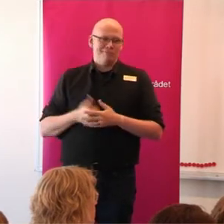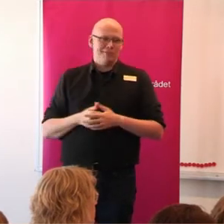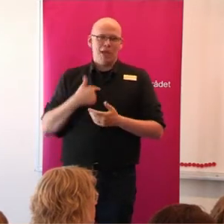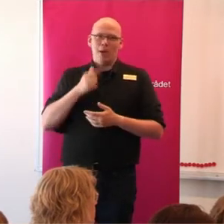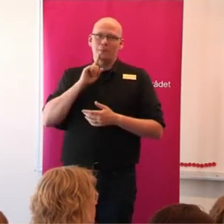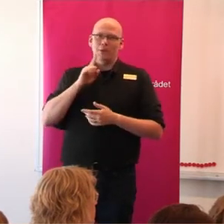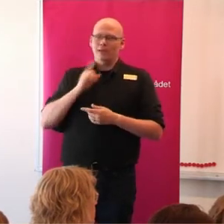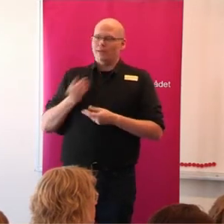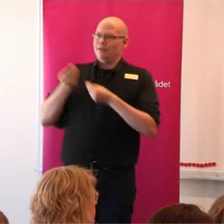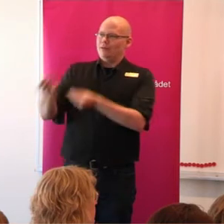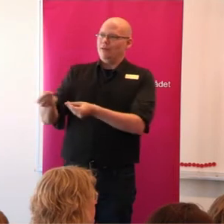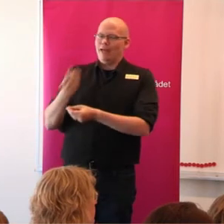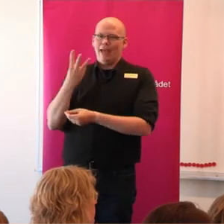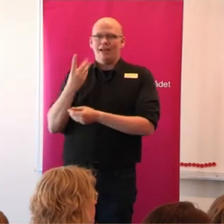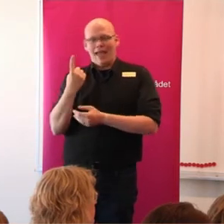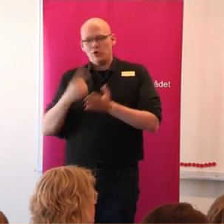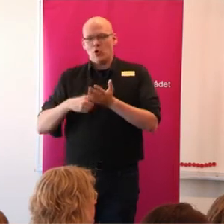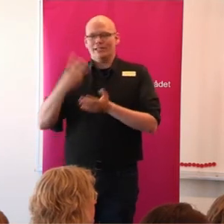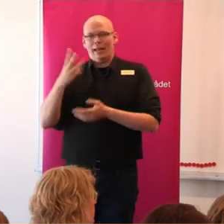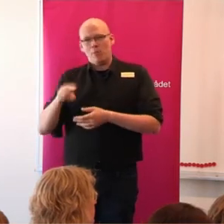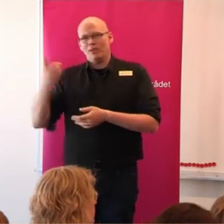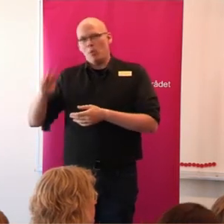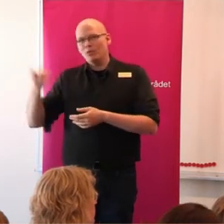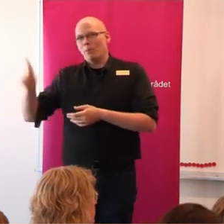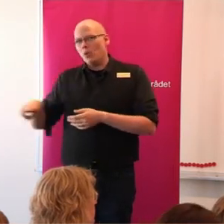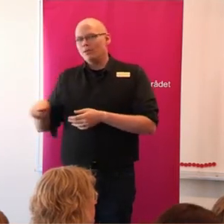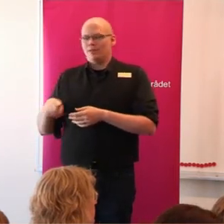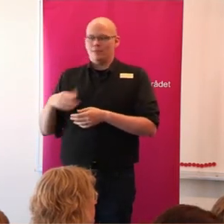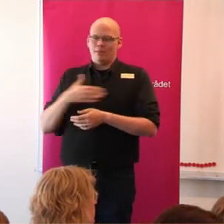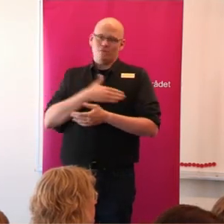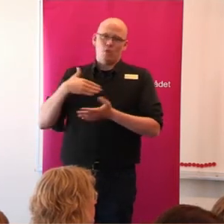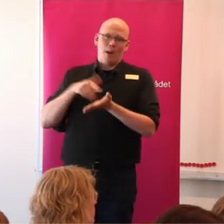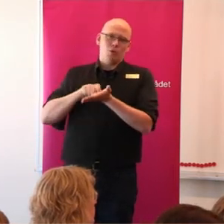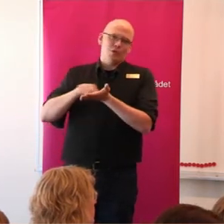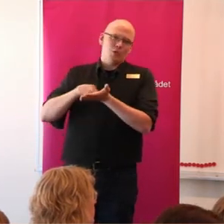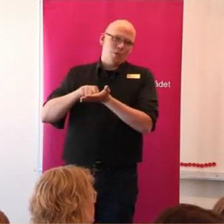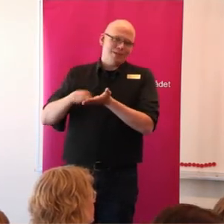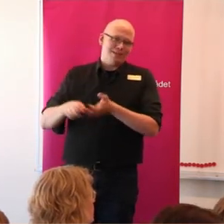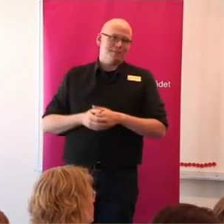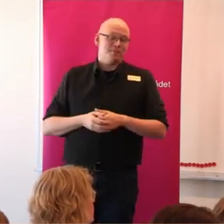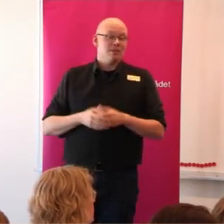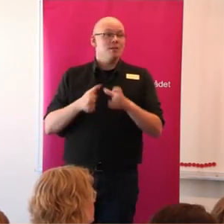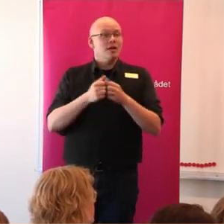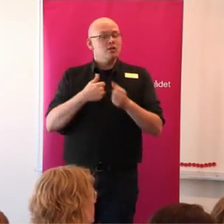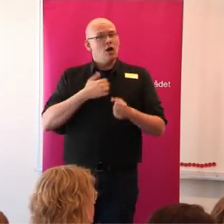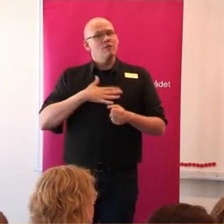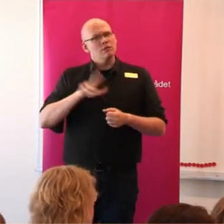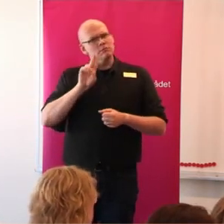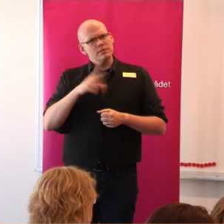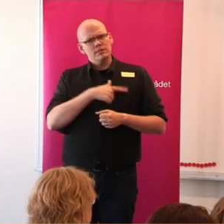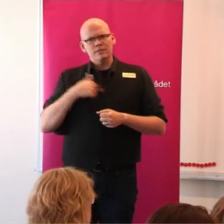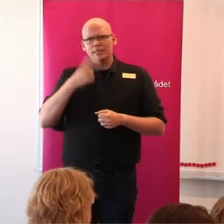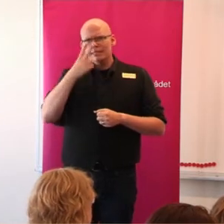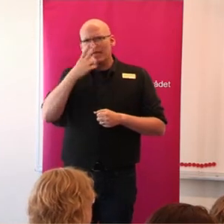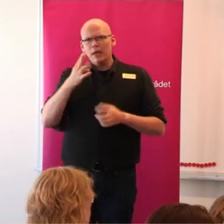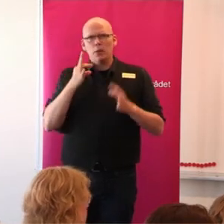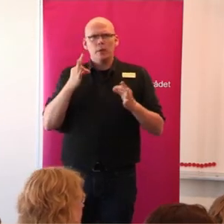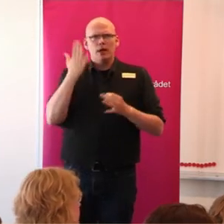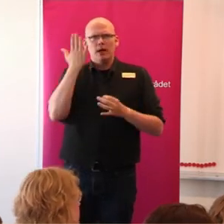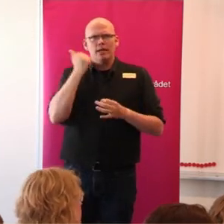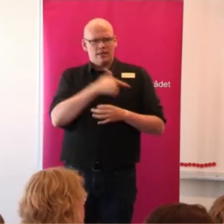den var tredje månad ungefär i utgiftsprognoser och så vidare. Och det jag vill är att vi ser hur harmoniserar